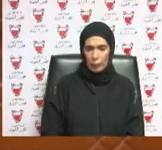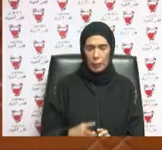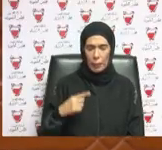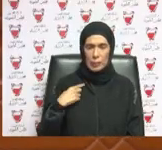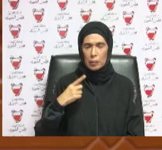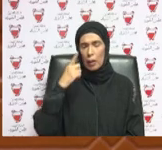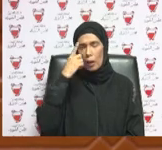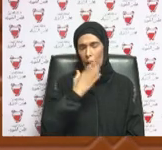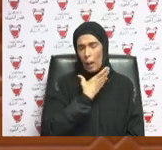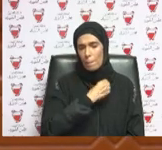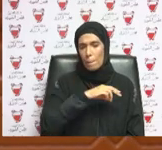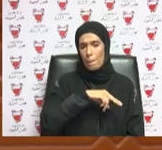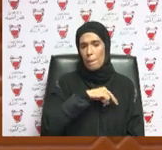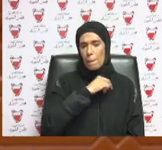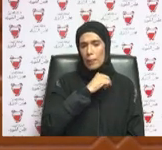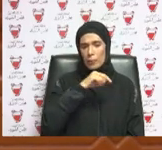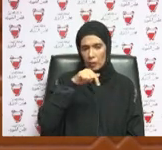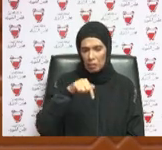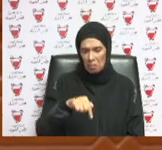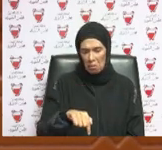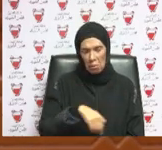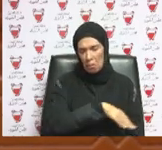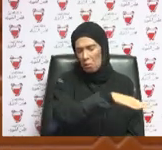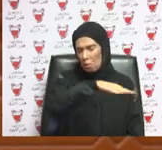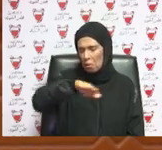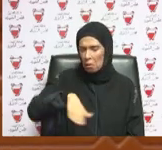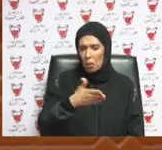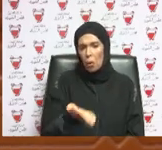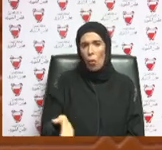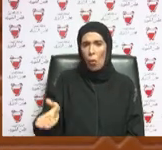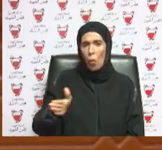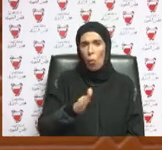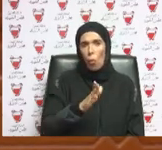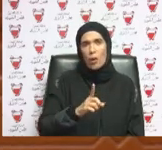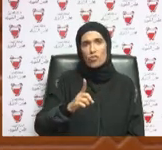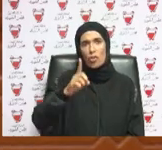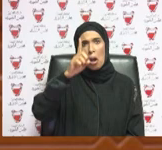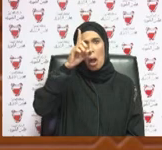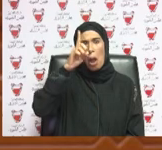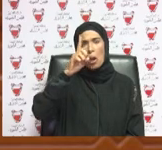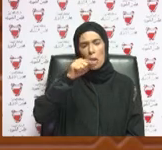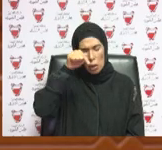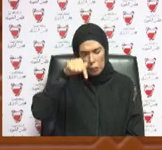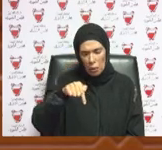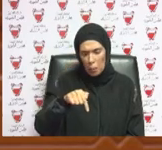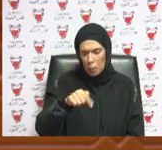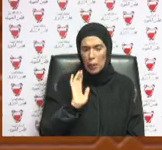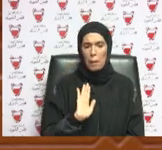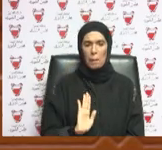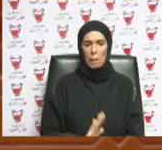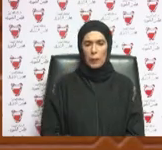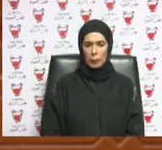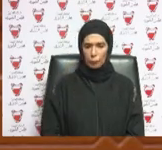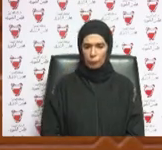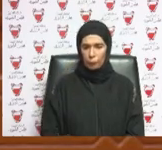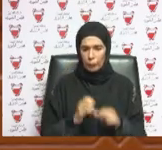الرحمن الرحيم. كل من عليها فان، ويبقى وجه ربك ذو الجلال والإكرام. صدق الله